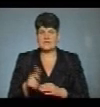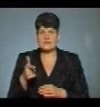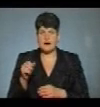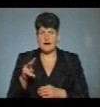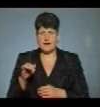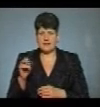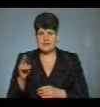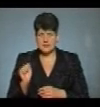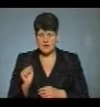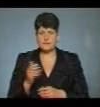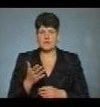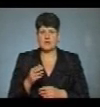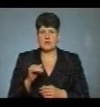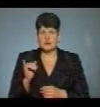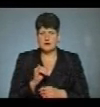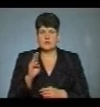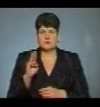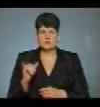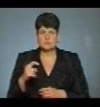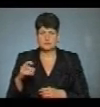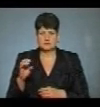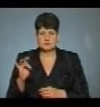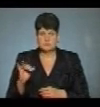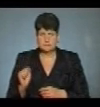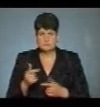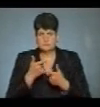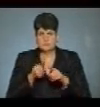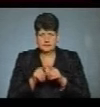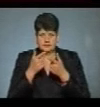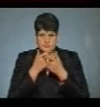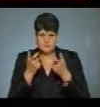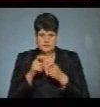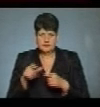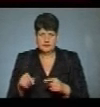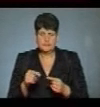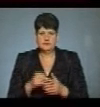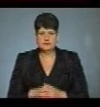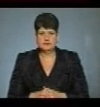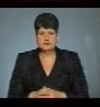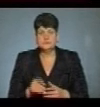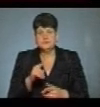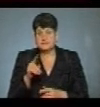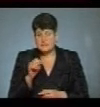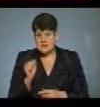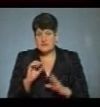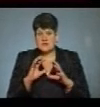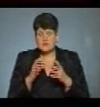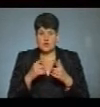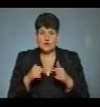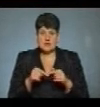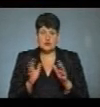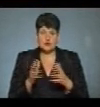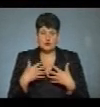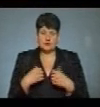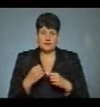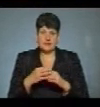здійснюється інформування населення щодо необхідності дотримання умов карантину. За даними Всесвітньої організації охорони здоров'я,